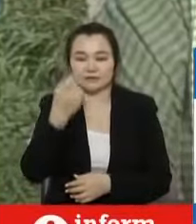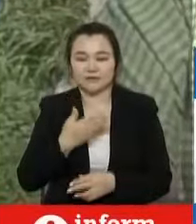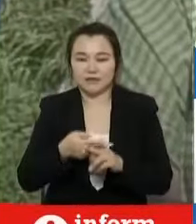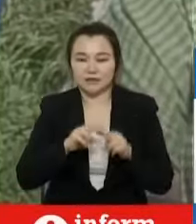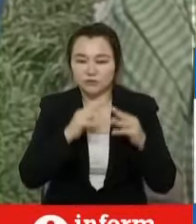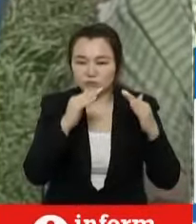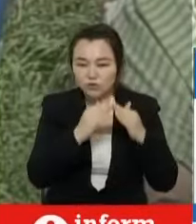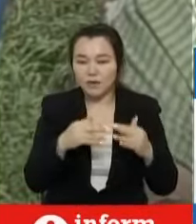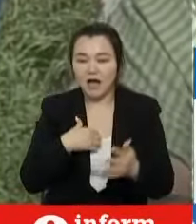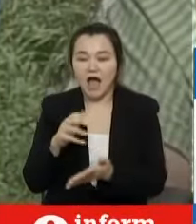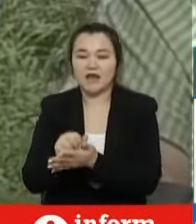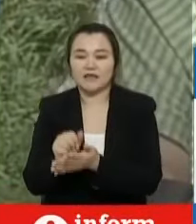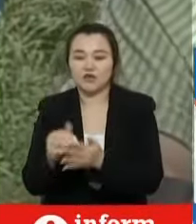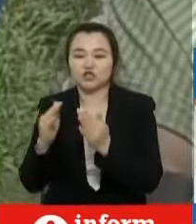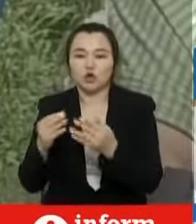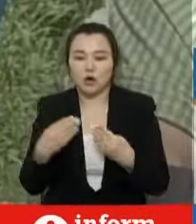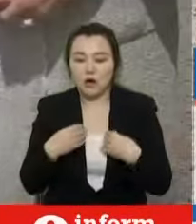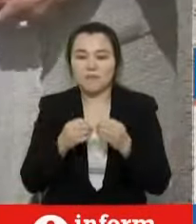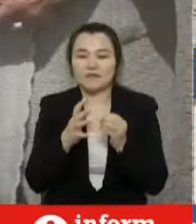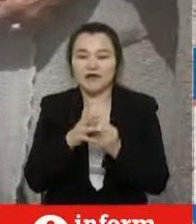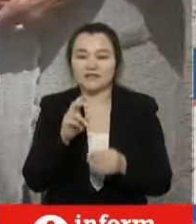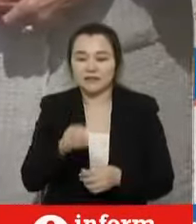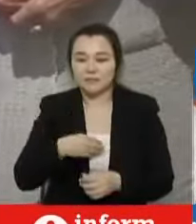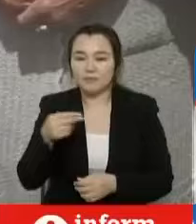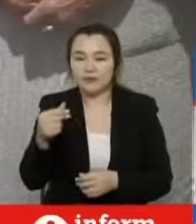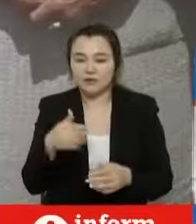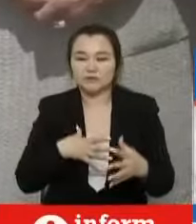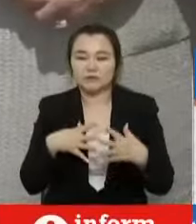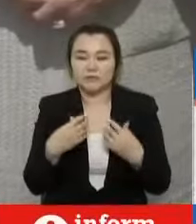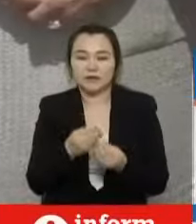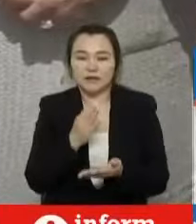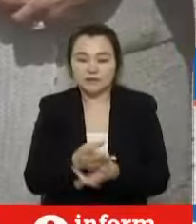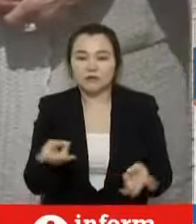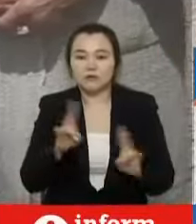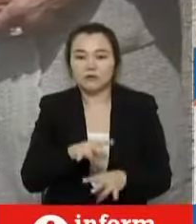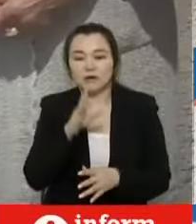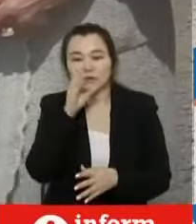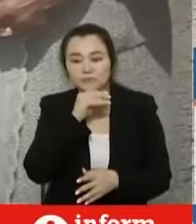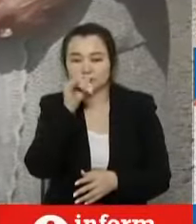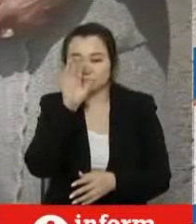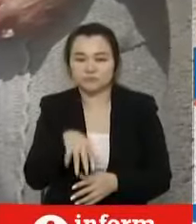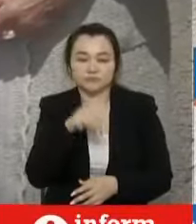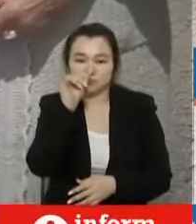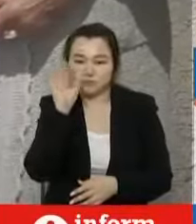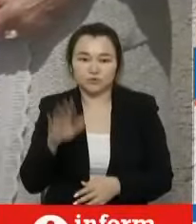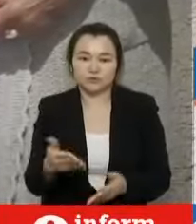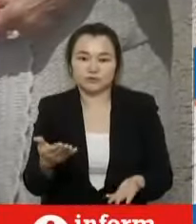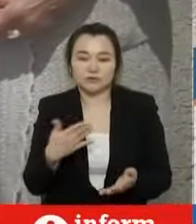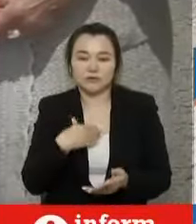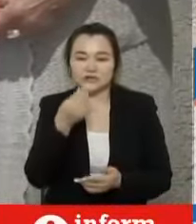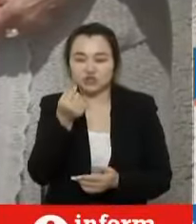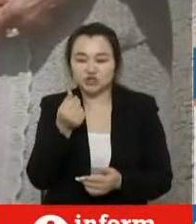Бізге арендный жилье беріп, одан кейін ол 15 жыл төлеп, артымызда бала шағамызға қала ма ол квартира? Қалмайды. Қалмайды. Одан кейін біз